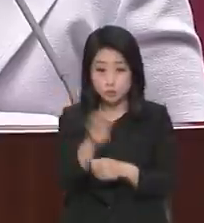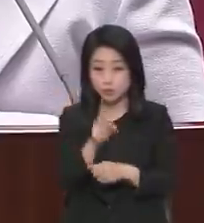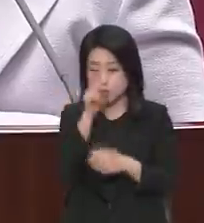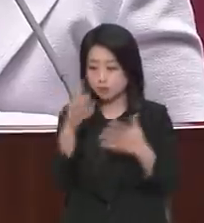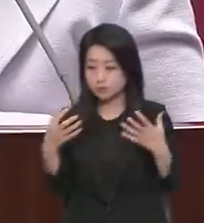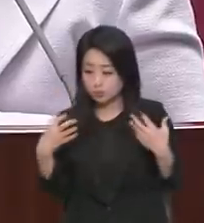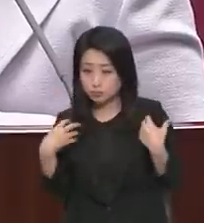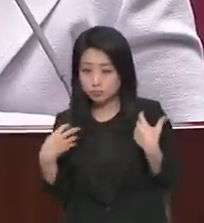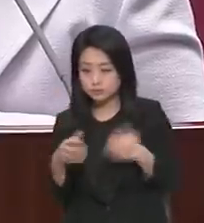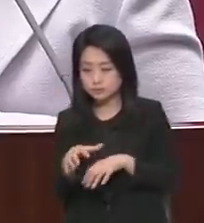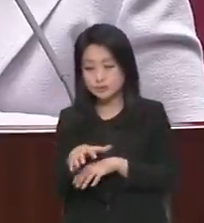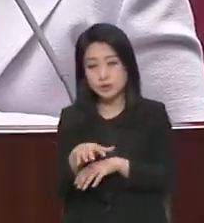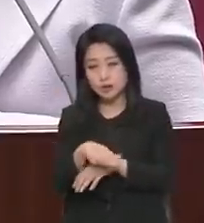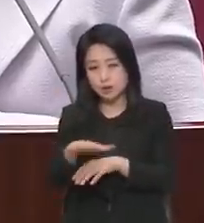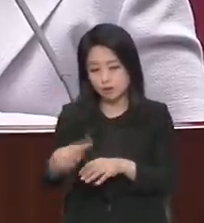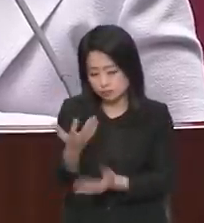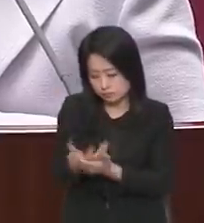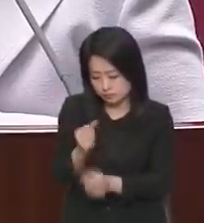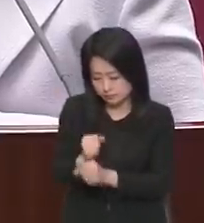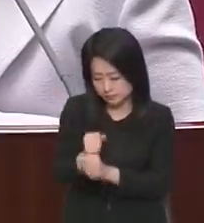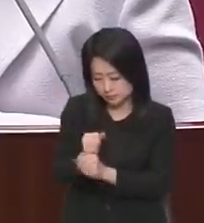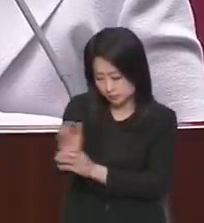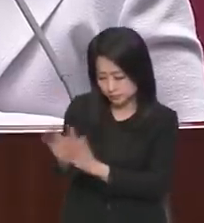뒷받침을 하고 있는 상황에서